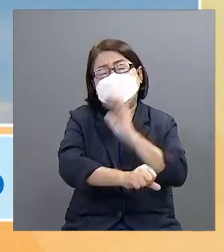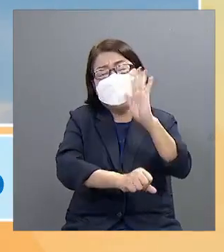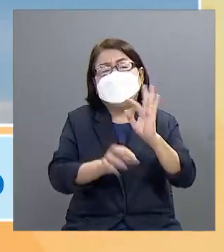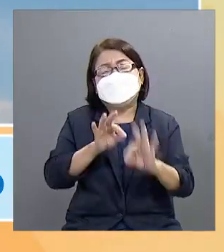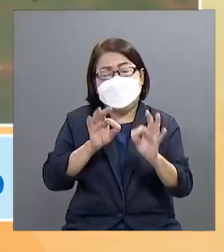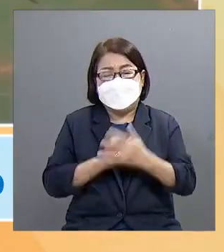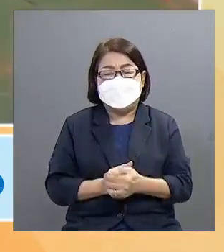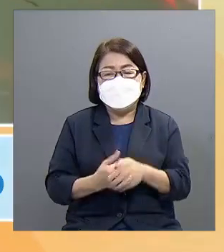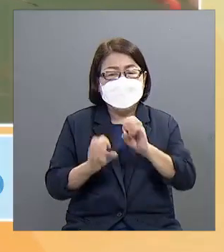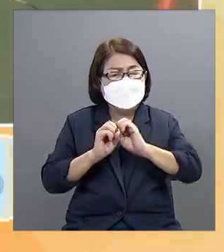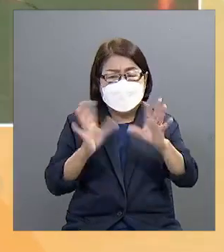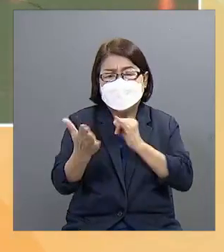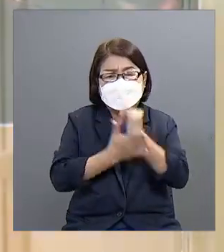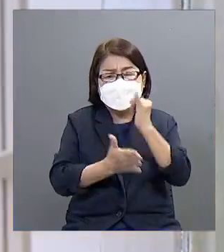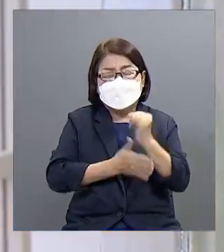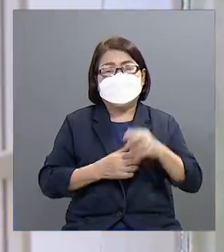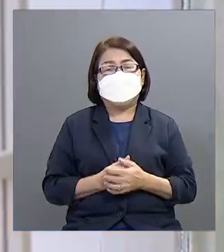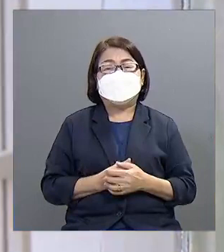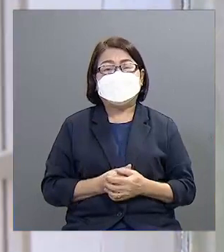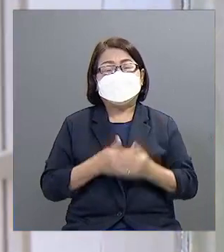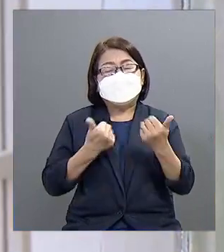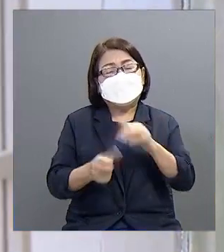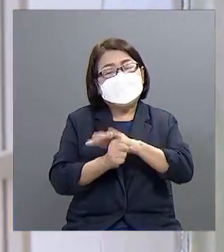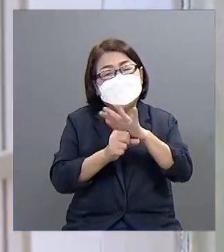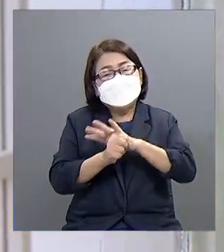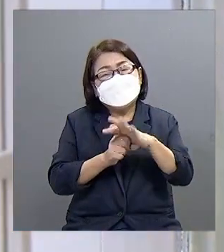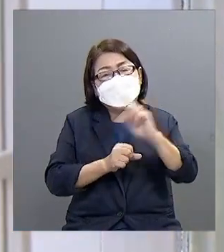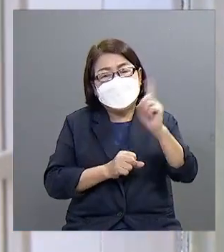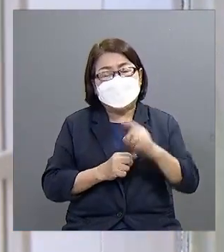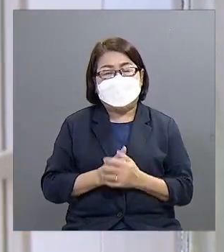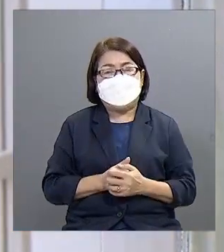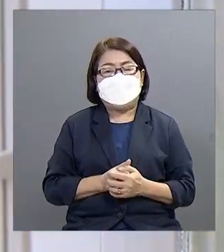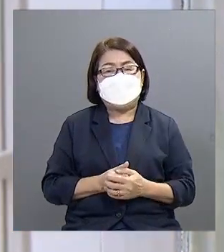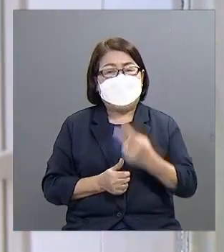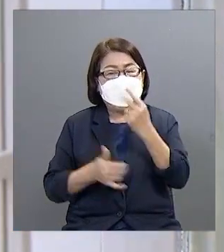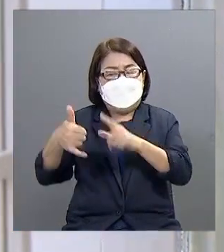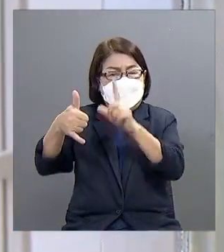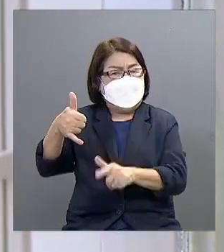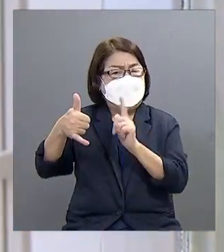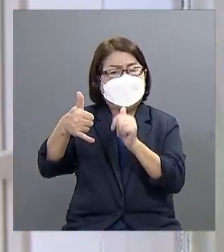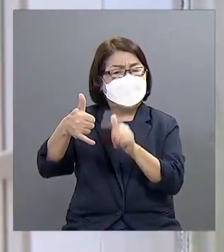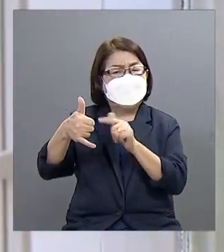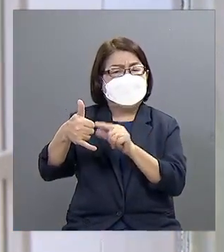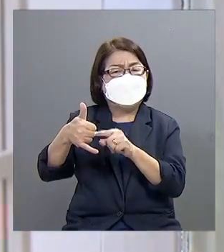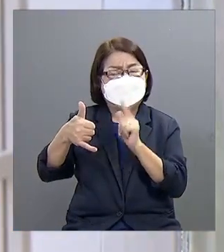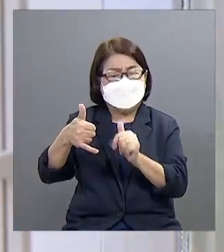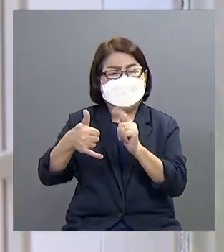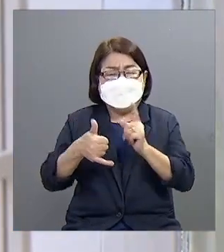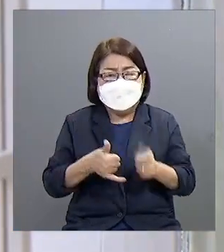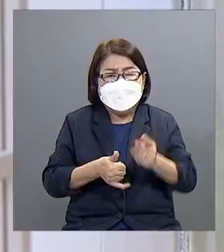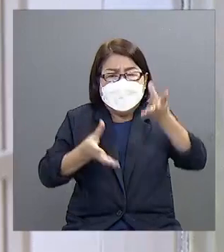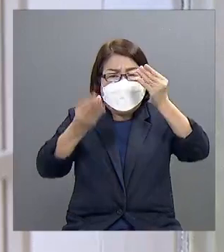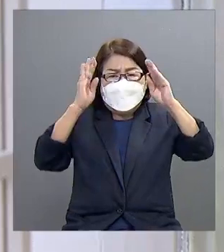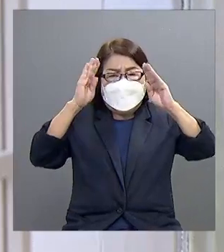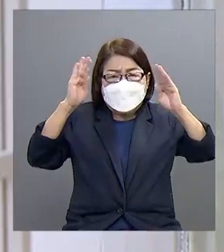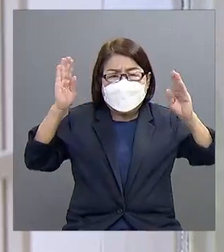ยนะครับคุณผู้ชมครับในช่วงพอดีพอเพียงวันนี้ครับเราจะมาดูกับอีกหนึ่งคนเก่งของเรานะครับจริงๆแล้วเรื่องขององค์ความรู้จากคนรุ่นก่อนถึงคนรุ่